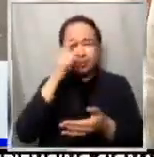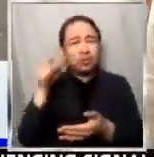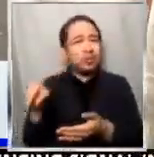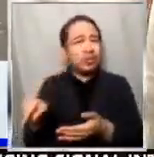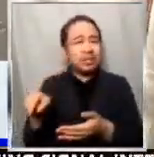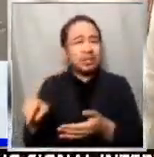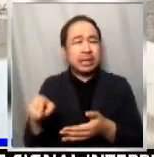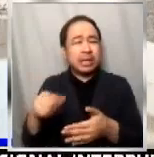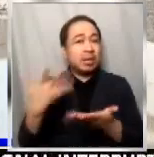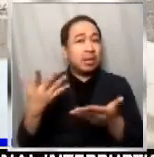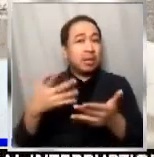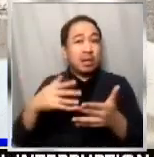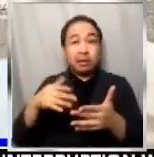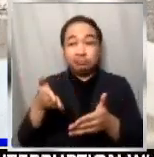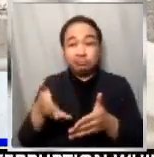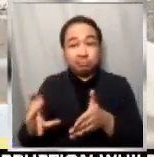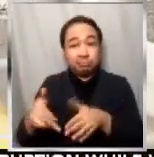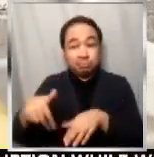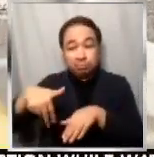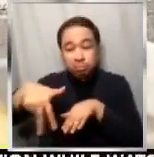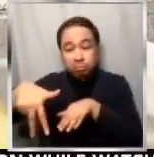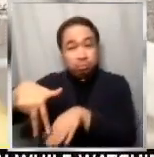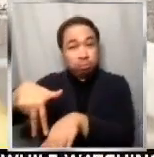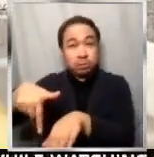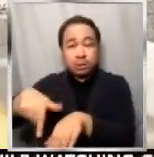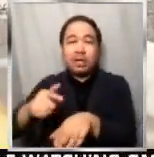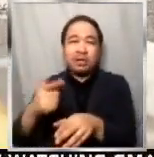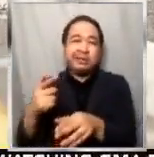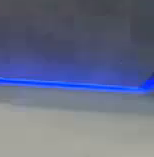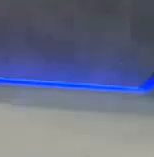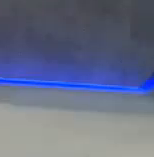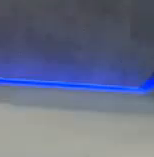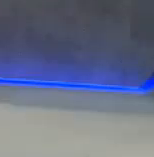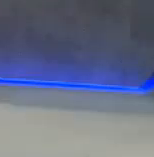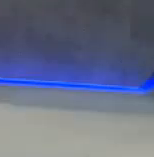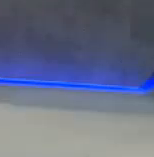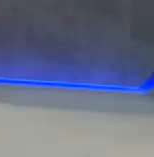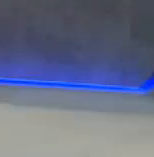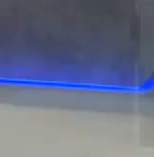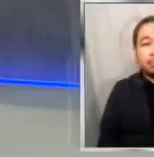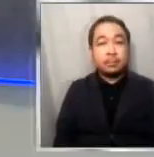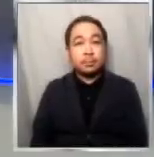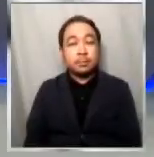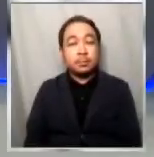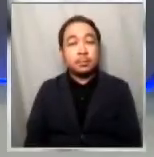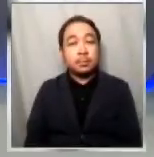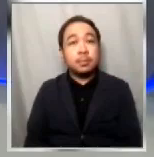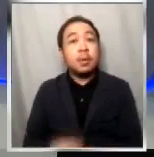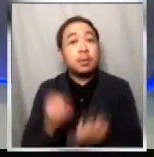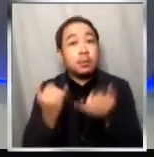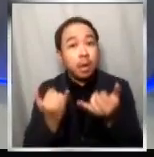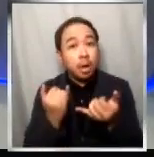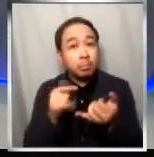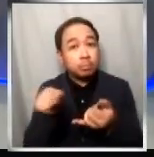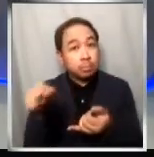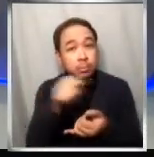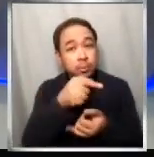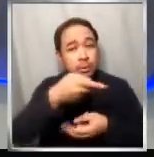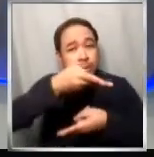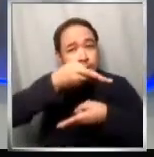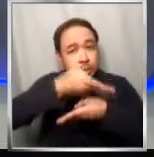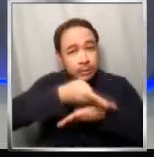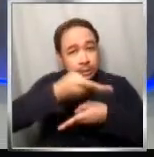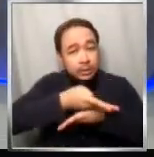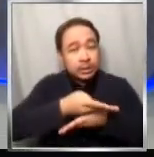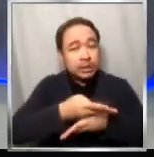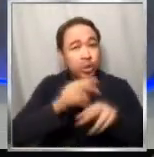bus. June Veneracion, Nakatutok, 24 Oras. Mga kapuso, bantayang maigi po ang mga bata sa inyong bahay,